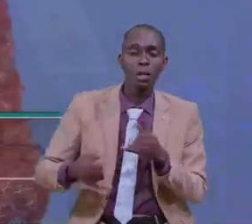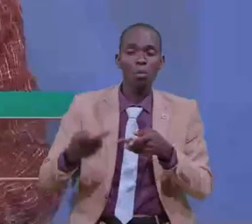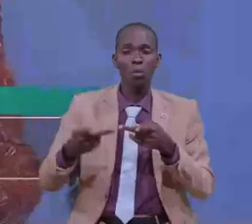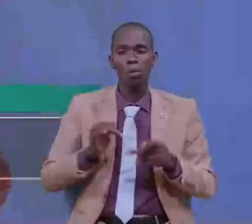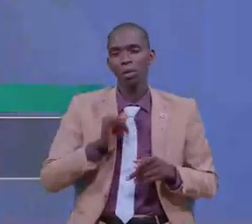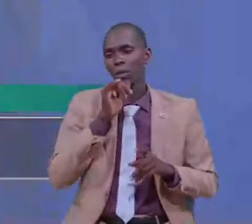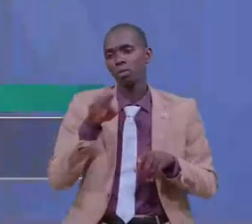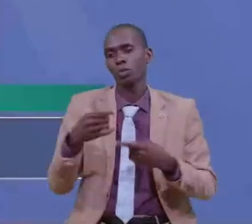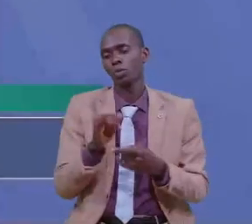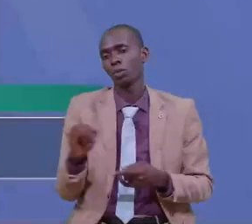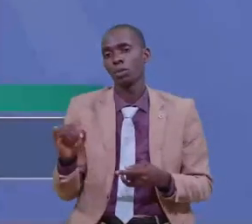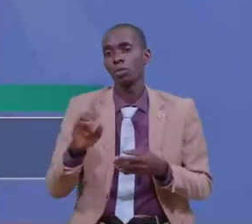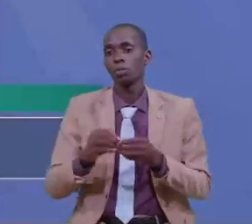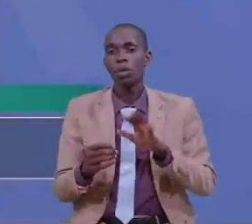Cinquièmement,